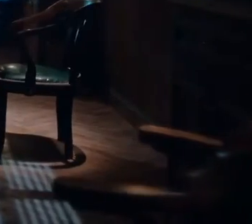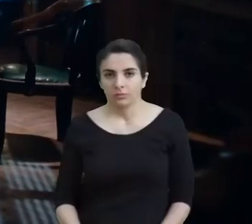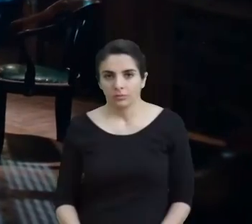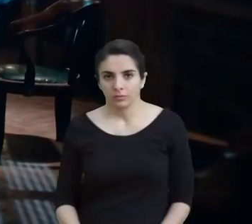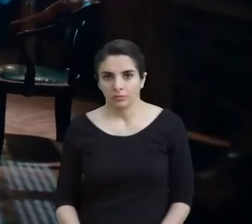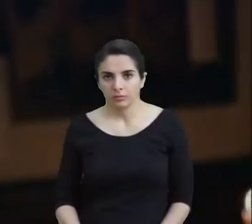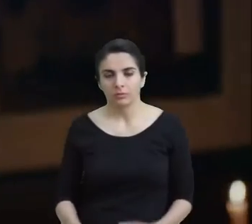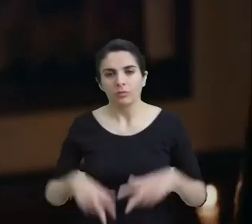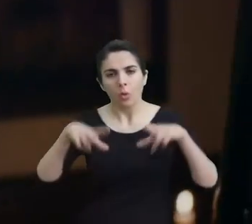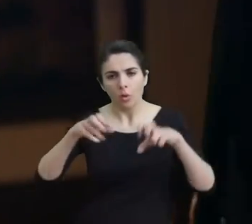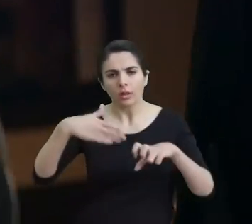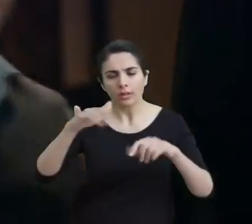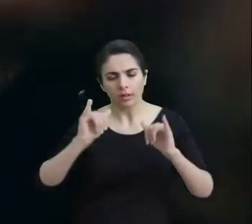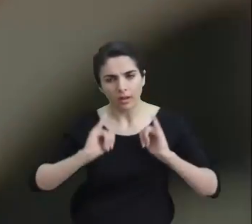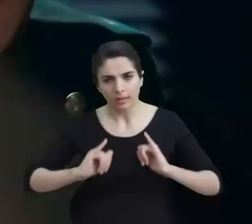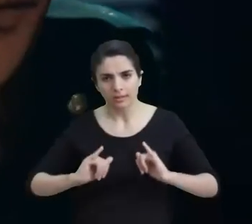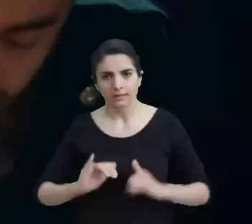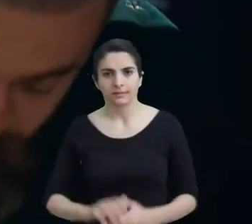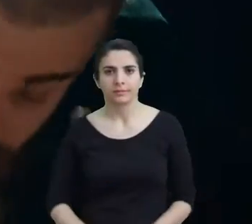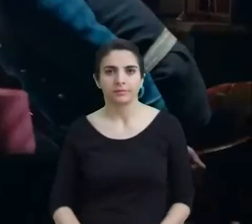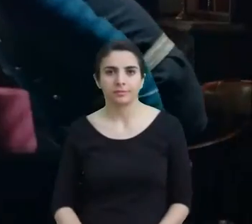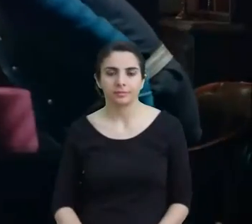Kadı geldi. Otur otur, rahat ol.